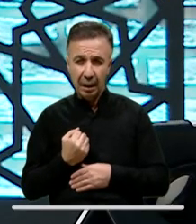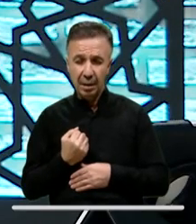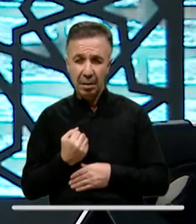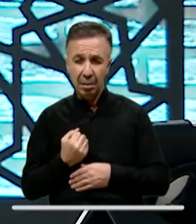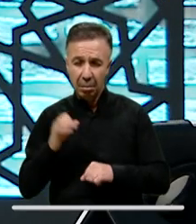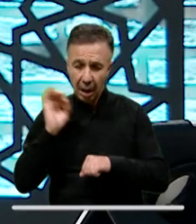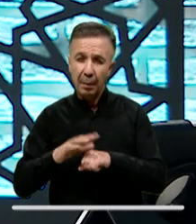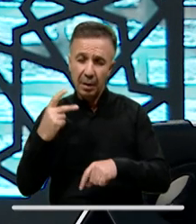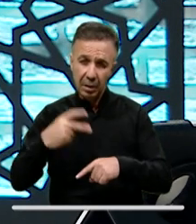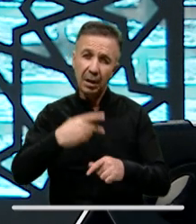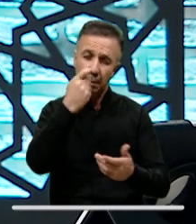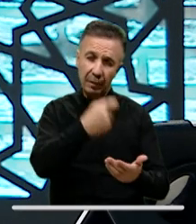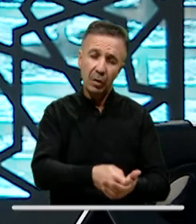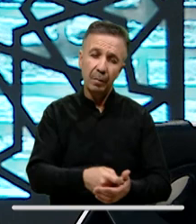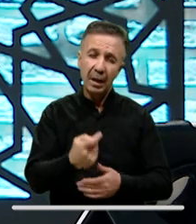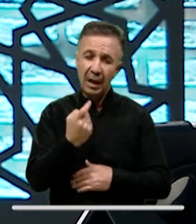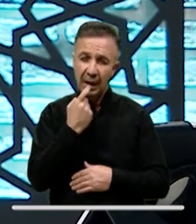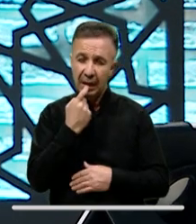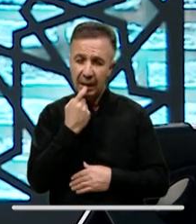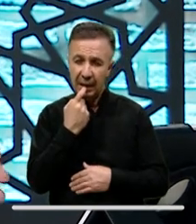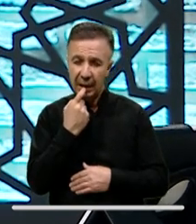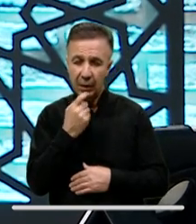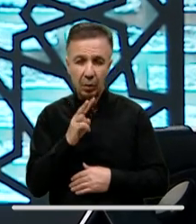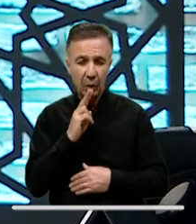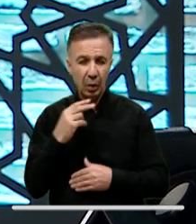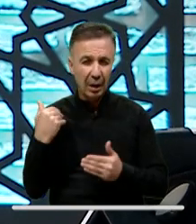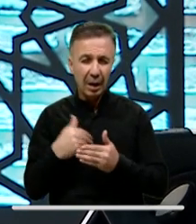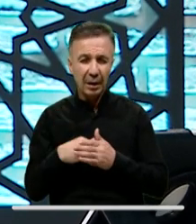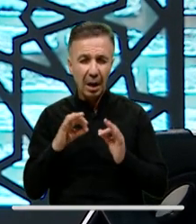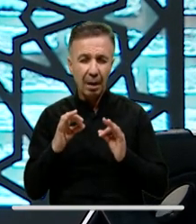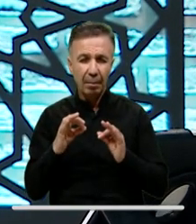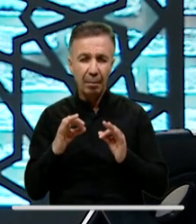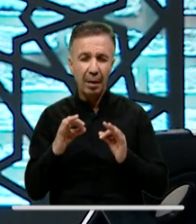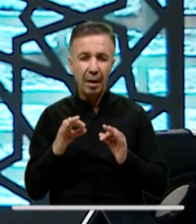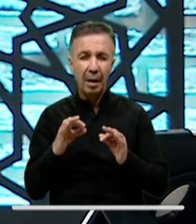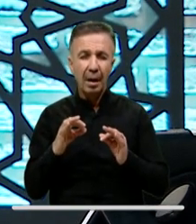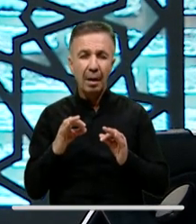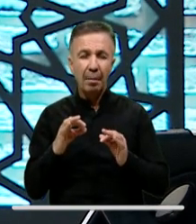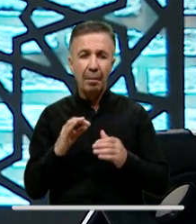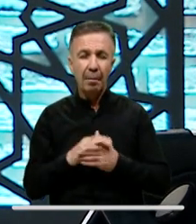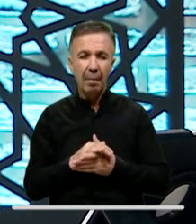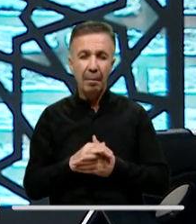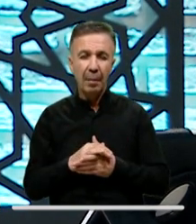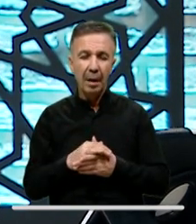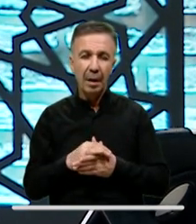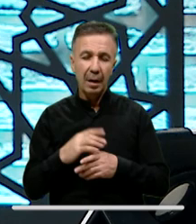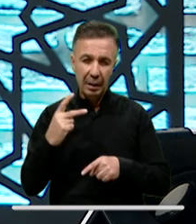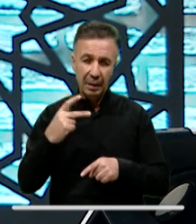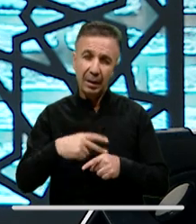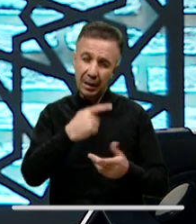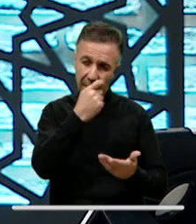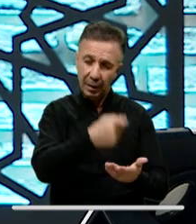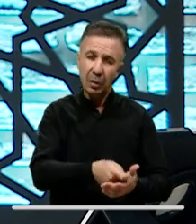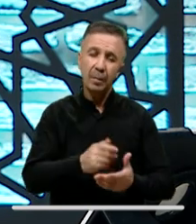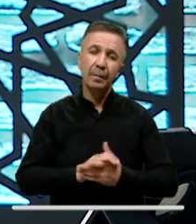veriyorum. Yani yıl sonuna kadar böyle her ay maaşımdan belli bir kısmını verilmesi gereken hak eden